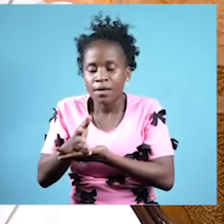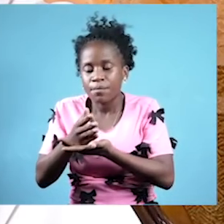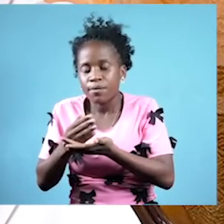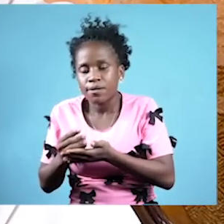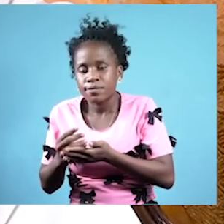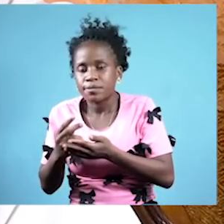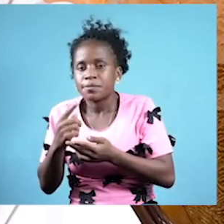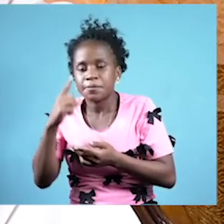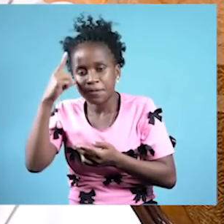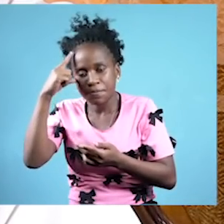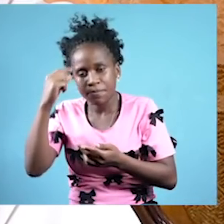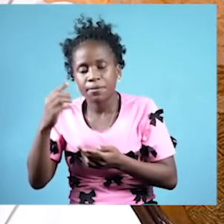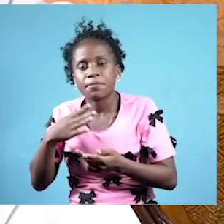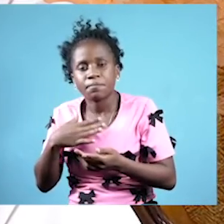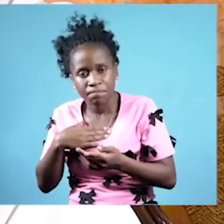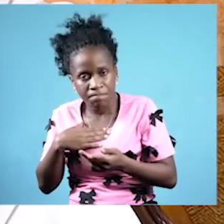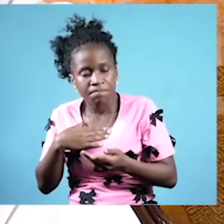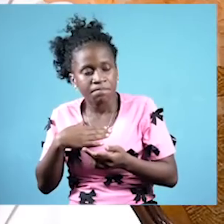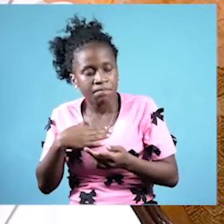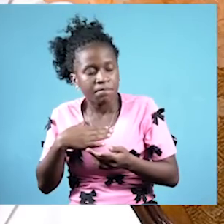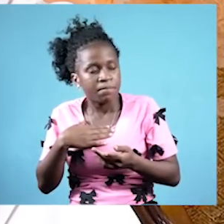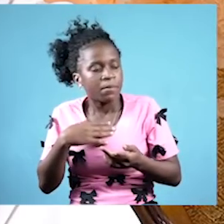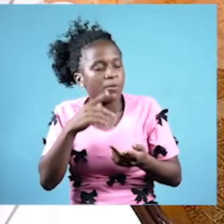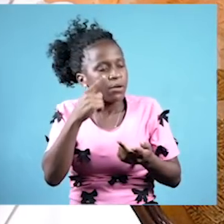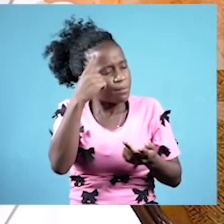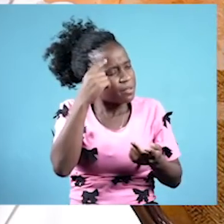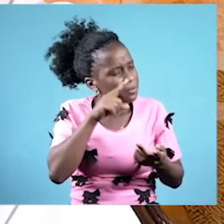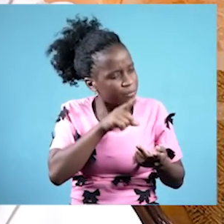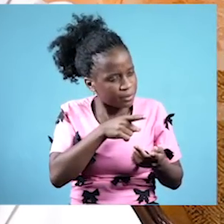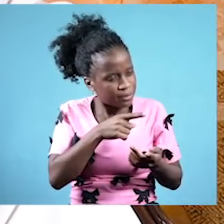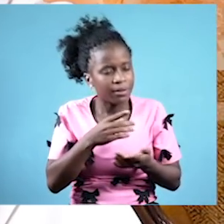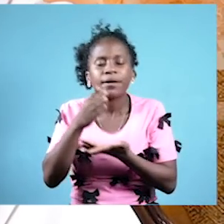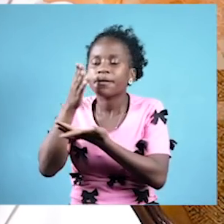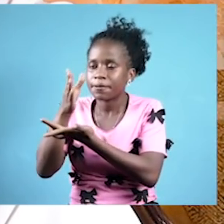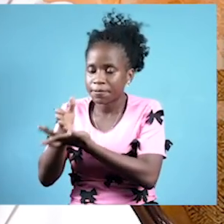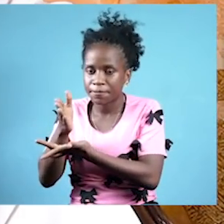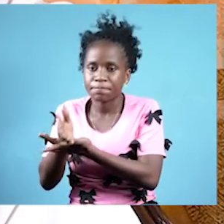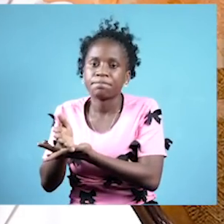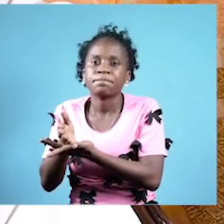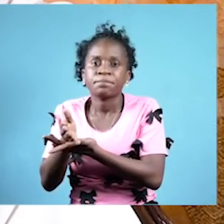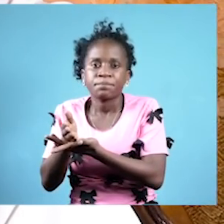Baadhi ya misimamo. Ulikuwa ukisimamia nini? Haki.